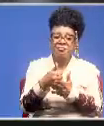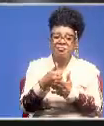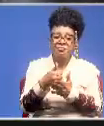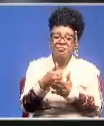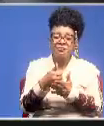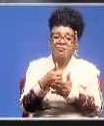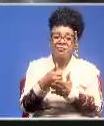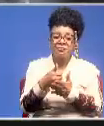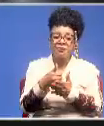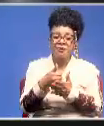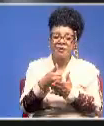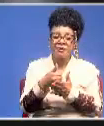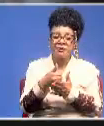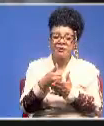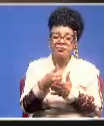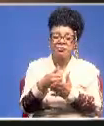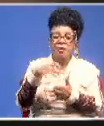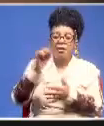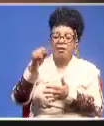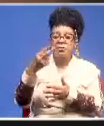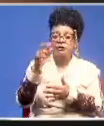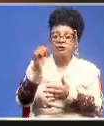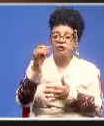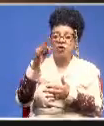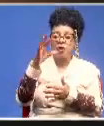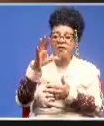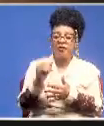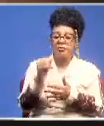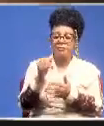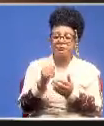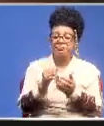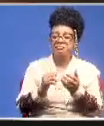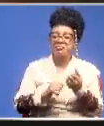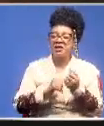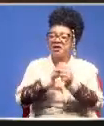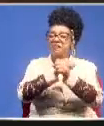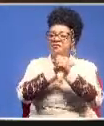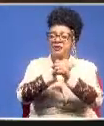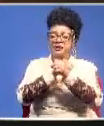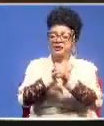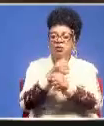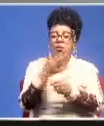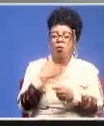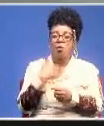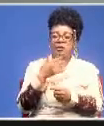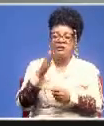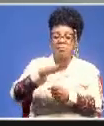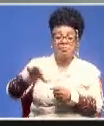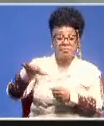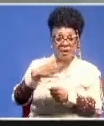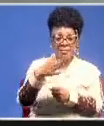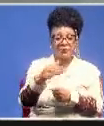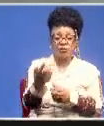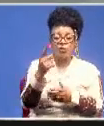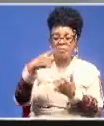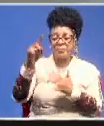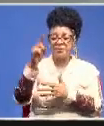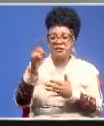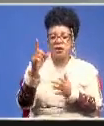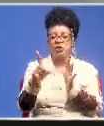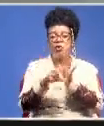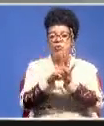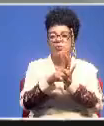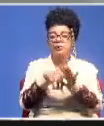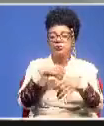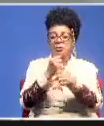Kadhalika, shirika la kijamii la Shofco lilitetea ombi lake linalotaka bunge la kitaifa kupitisha sheria ya